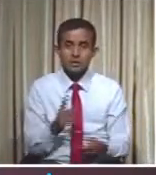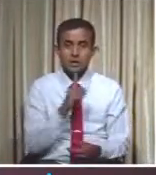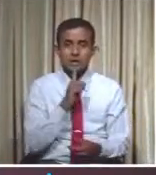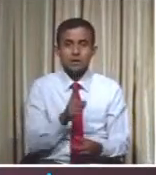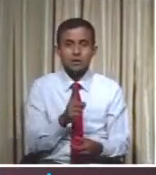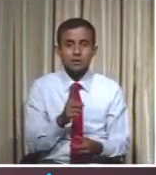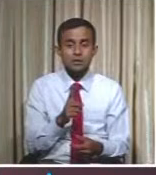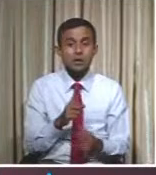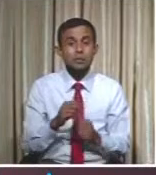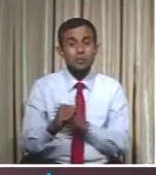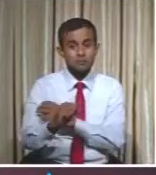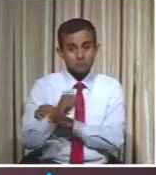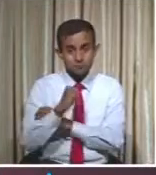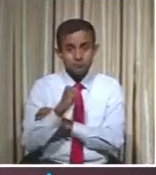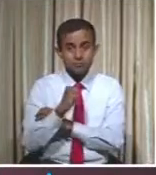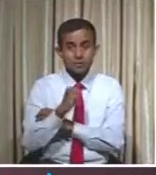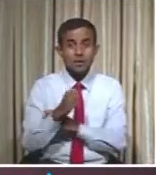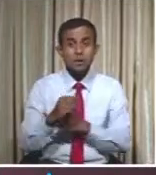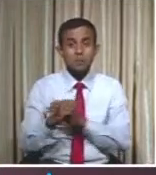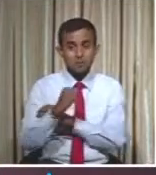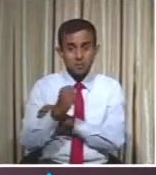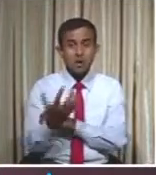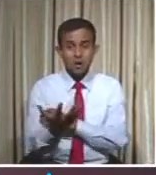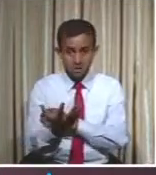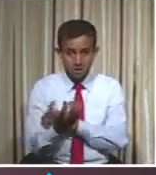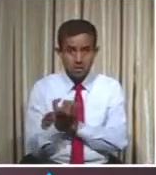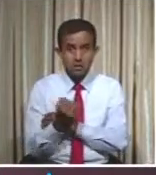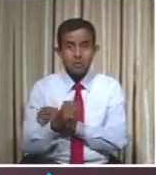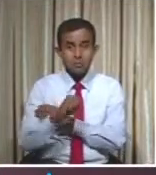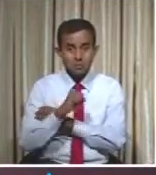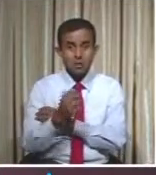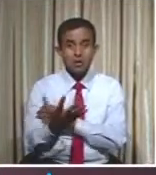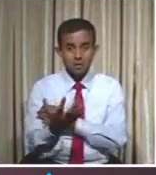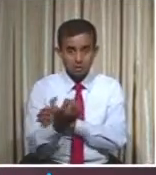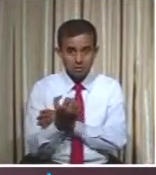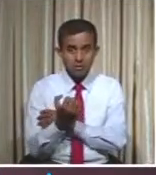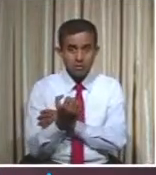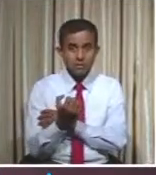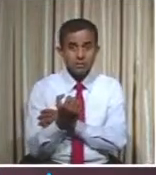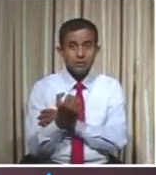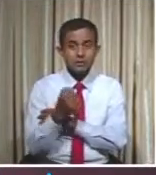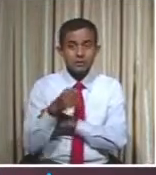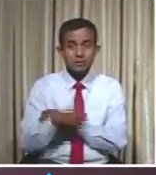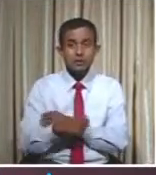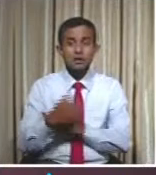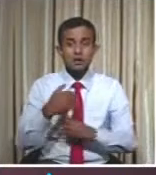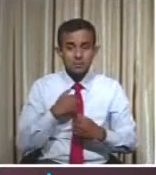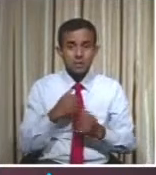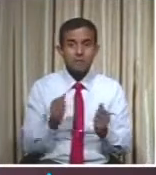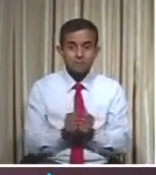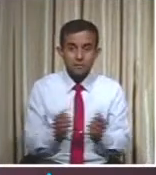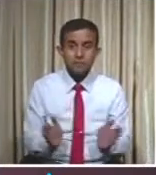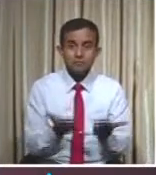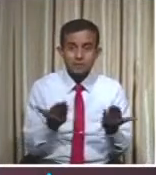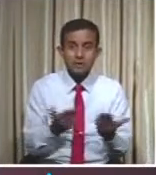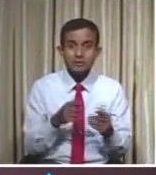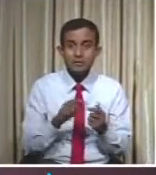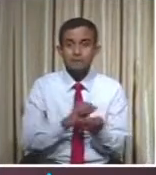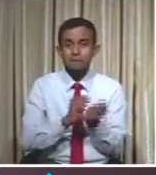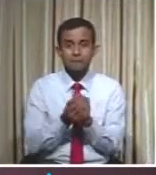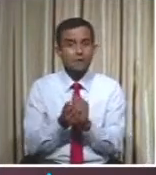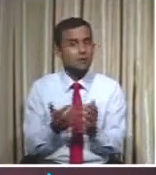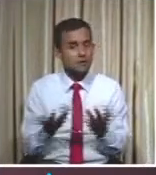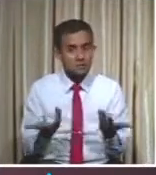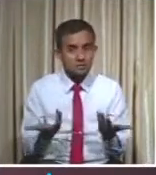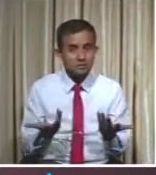අපි බලය ලබා ගැනීමට බලය අල්ලා ගැනීමට අපි ක්‍රියාත්මක වෙන විදිය වෙනසක්